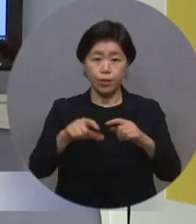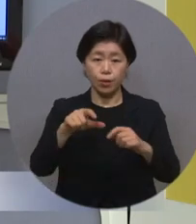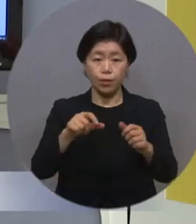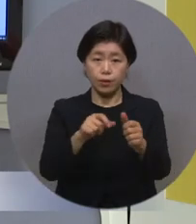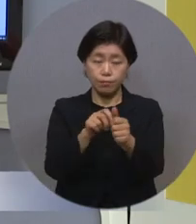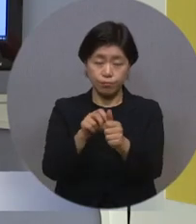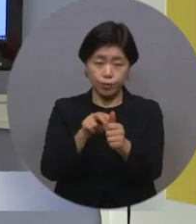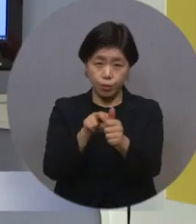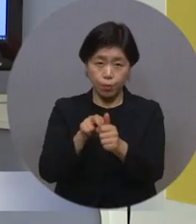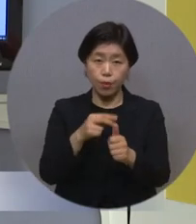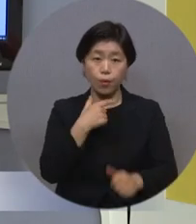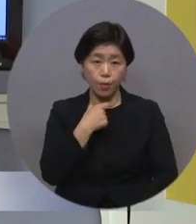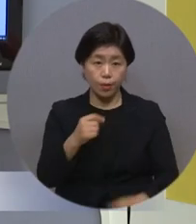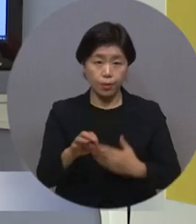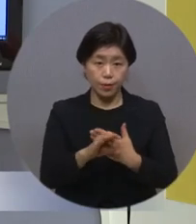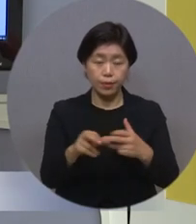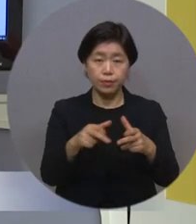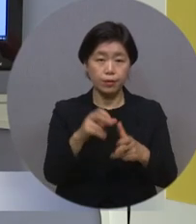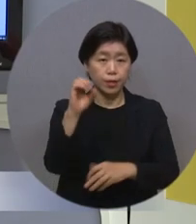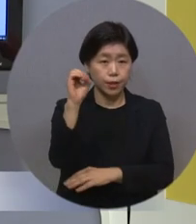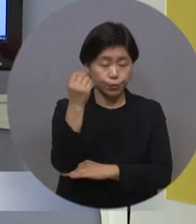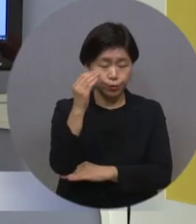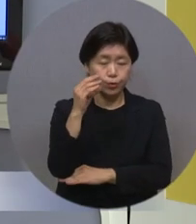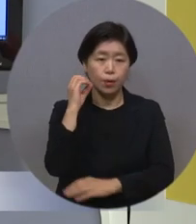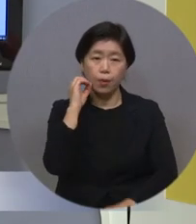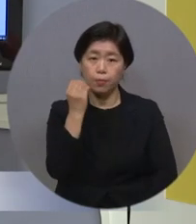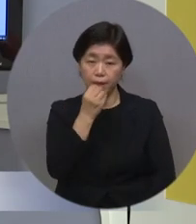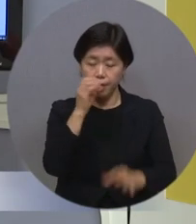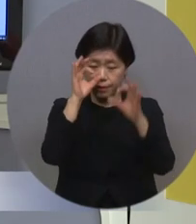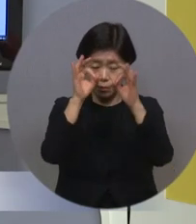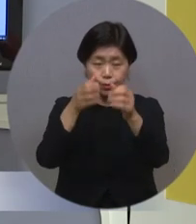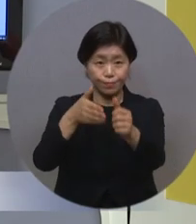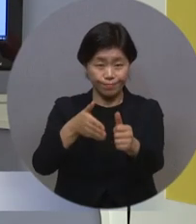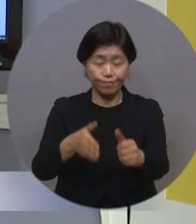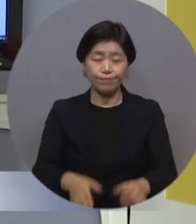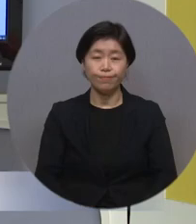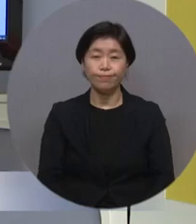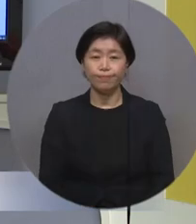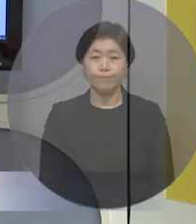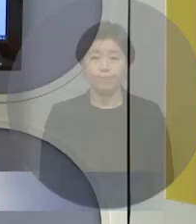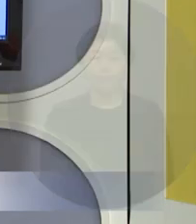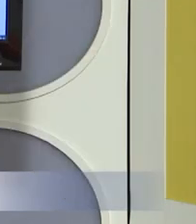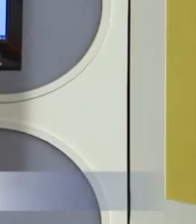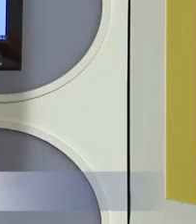자세한 뉴스는 장애인 신문과 외회원 뉴스 홈페이지를 통해 확인하실 수 있습니다